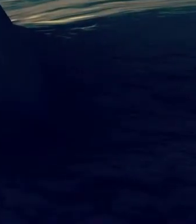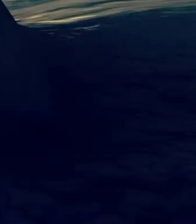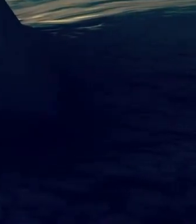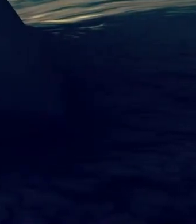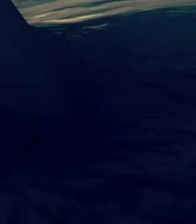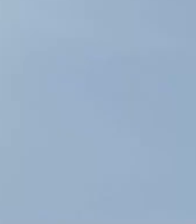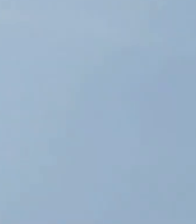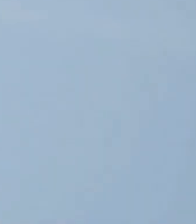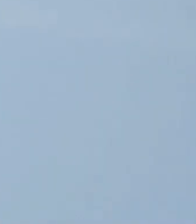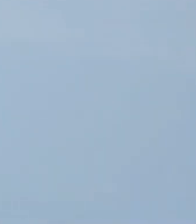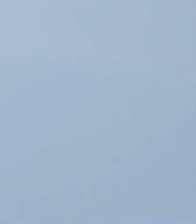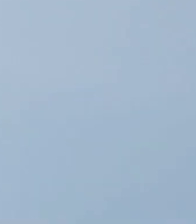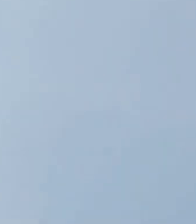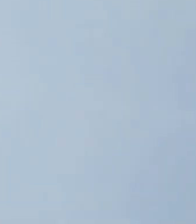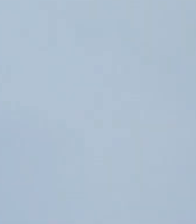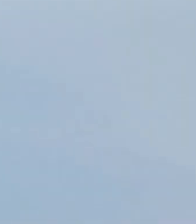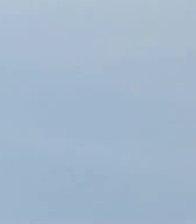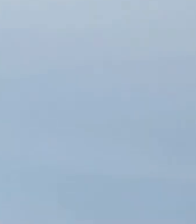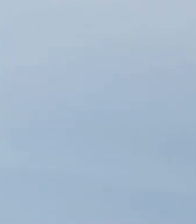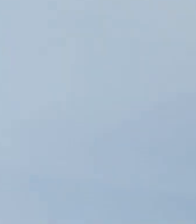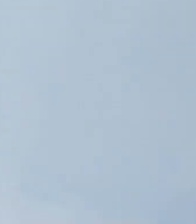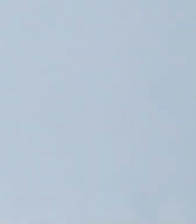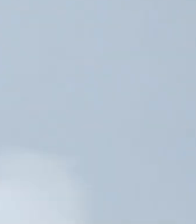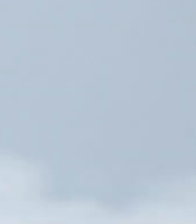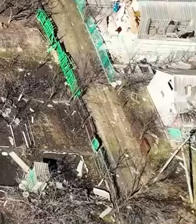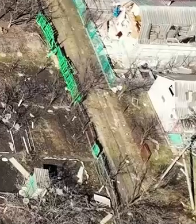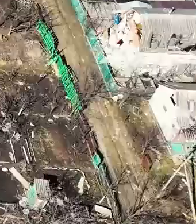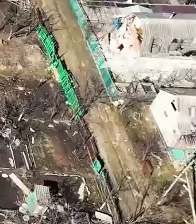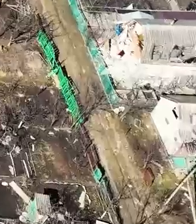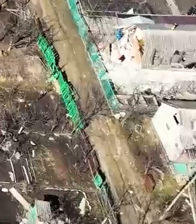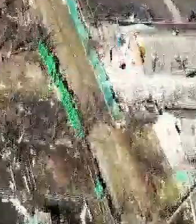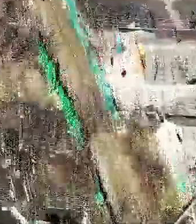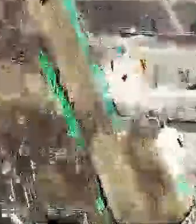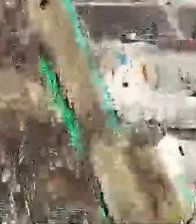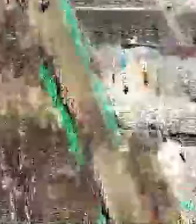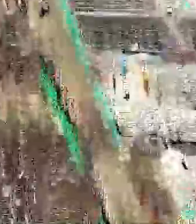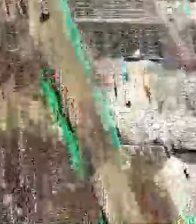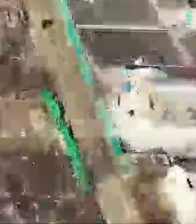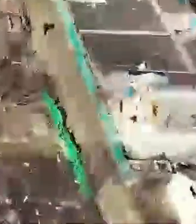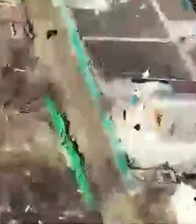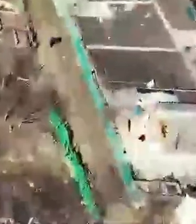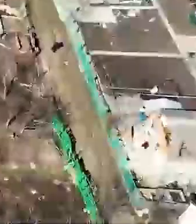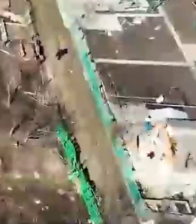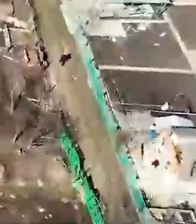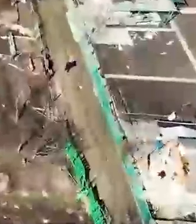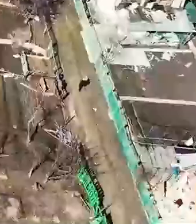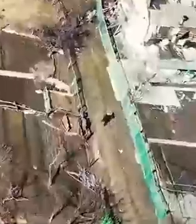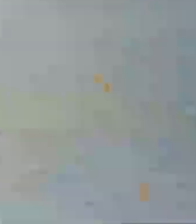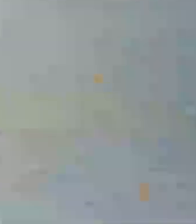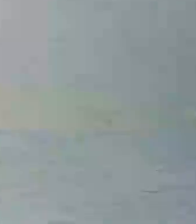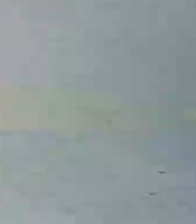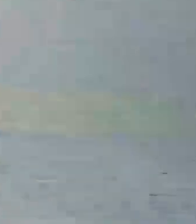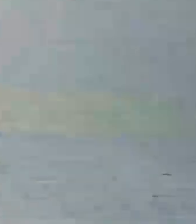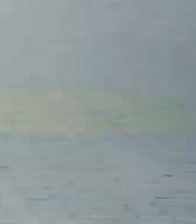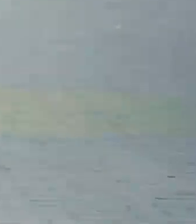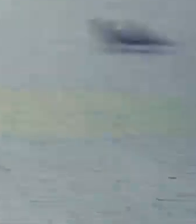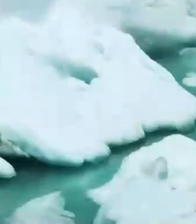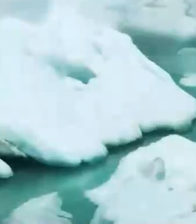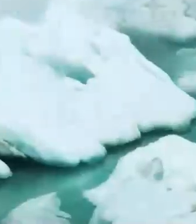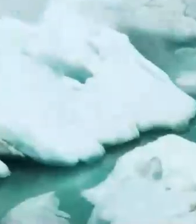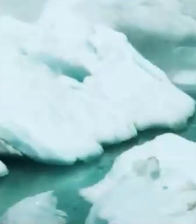보다 더 나은 세상에 대한 끝없는 열망과 문명의 진보가 공존의 가치를 퇴색시켰습니다.